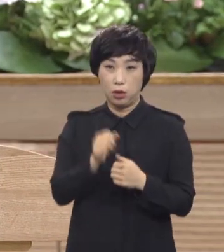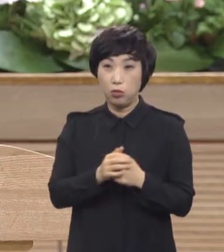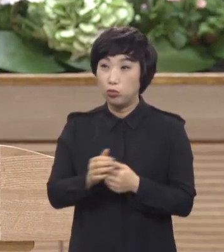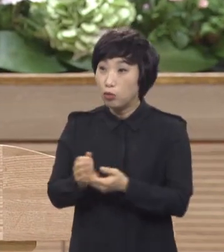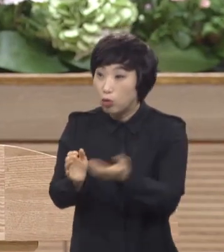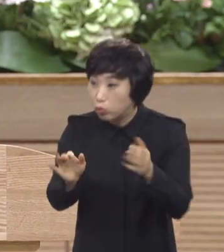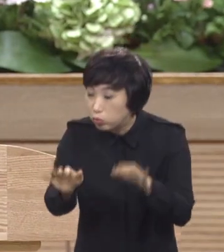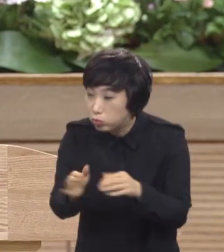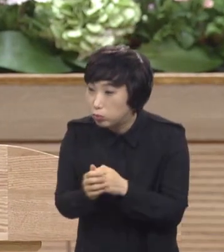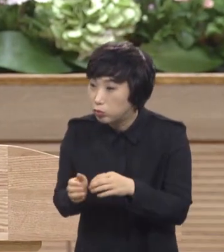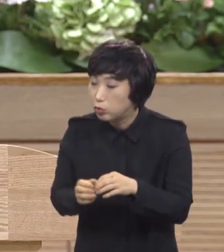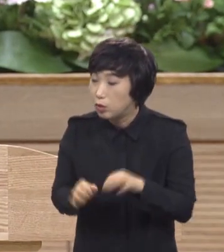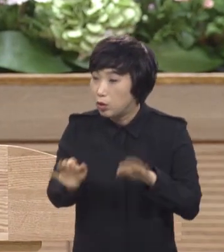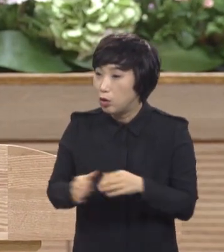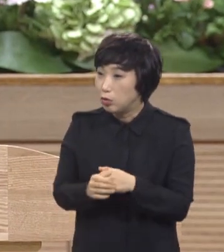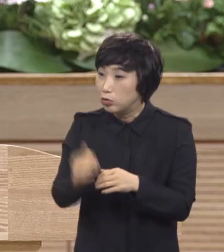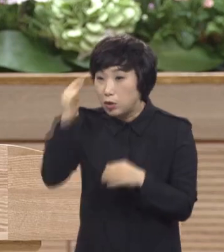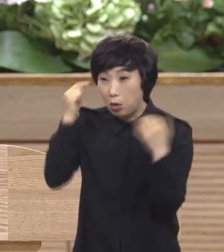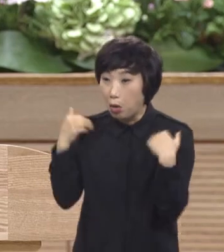전에는 망해도 되느냐